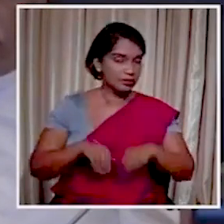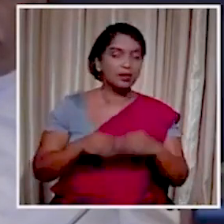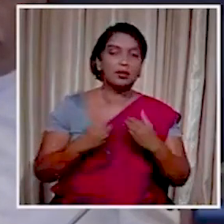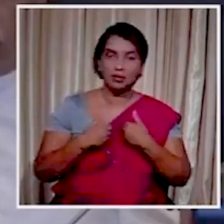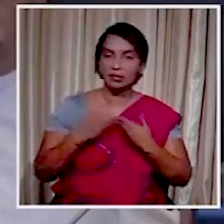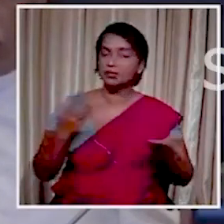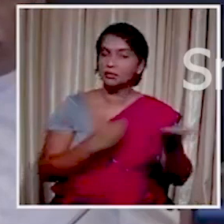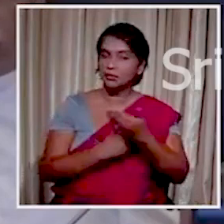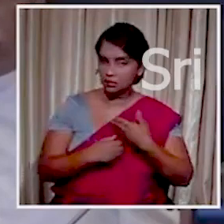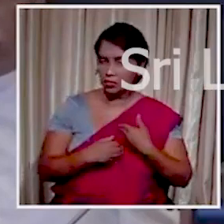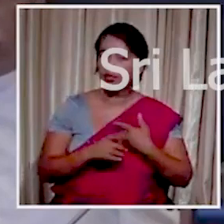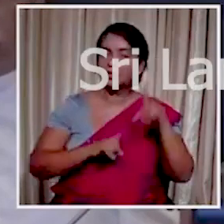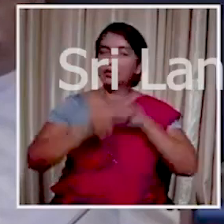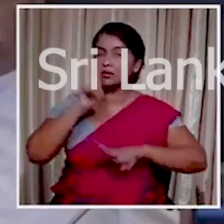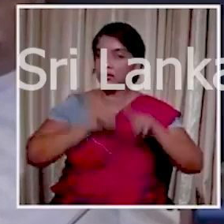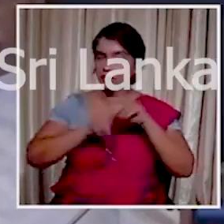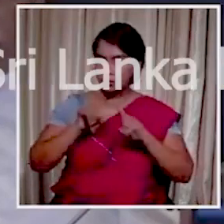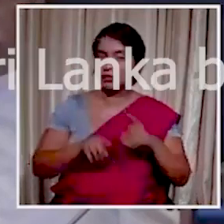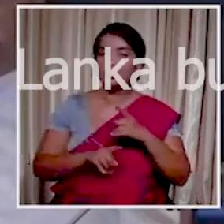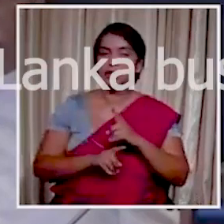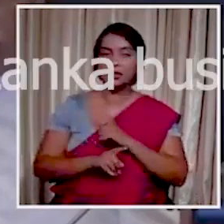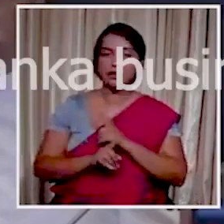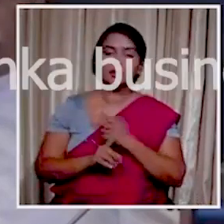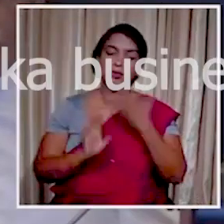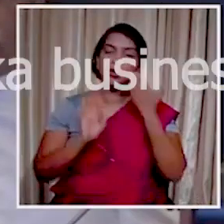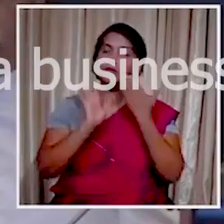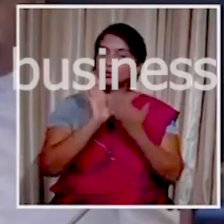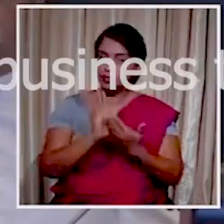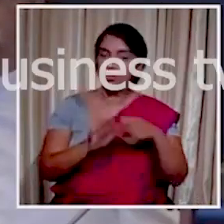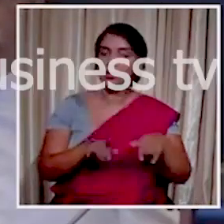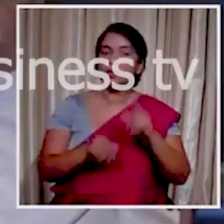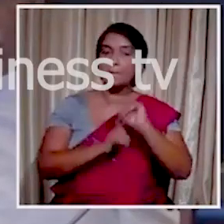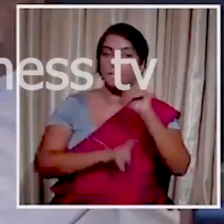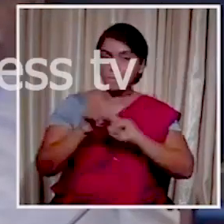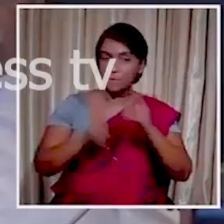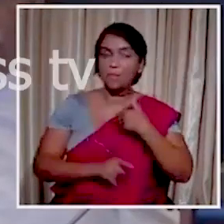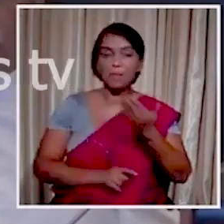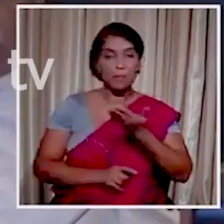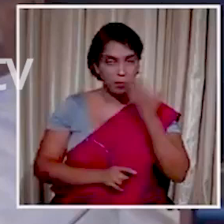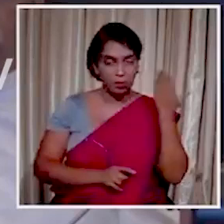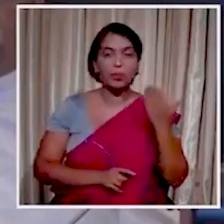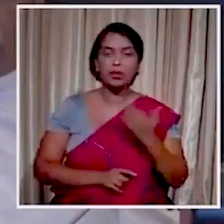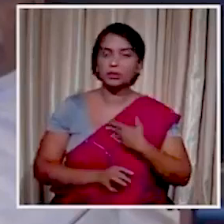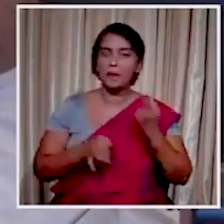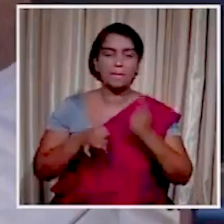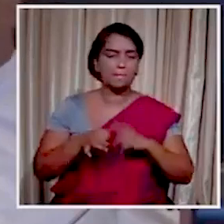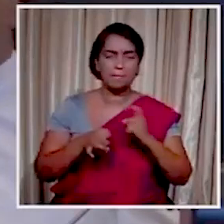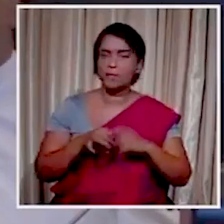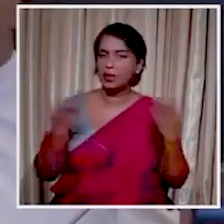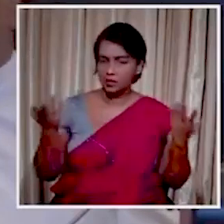අතර අපි සාකච්ඡා කළා එක අතකින් අපි පෙන්නුවා මේ සභාවට පුළුවන් කියලා කිසිම ප්‍රශ්නයක්